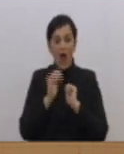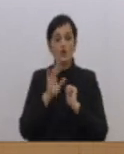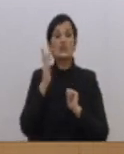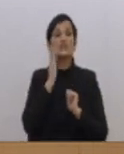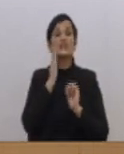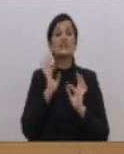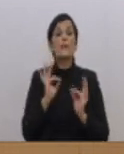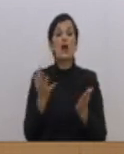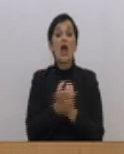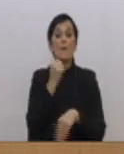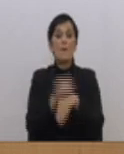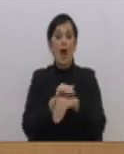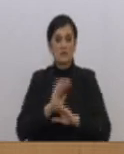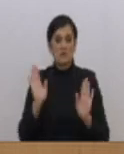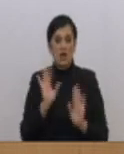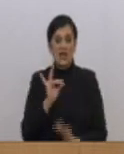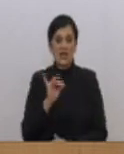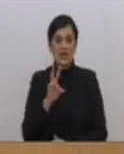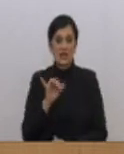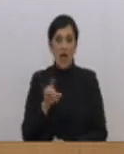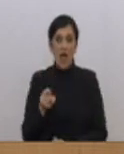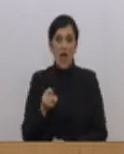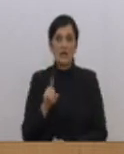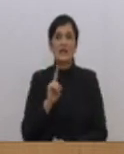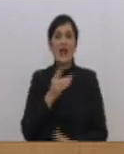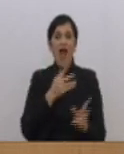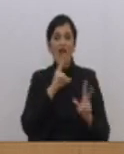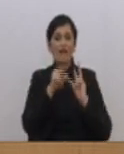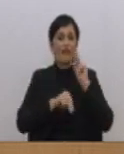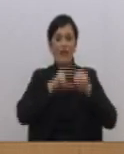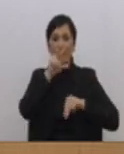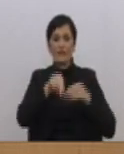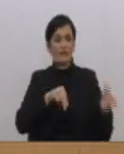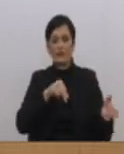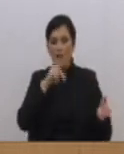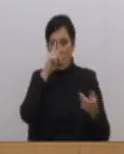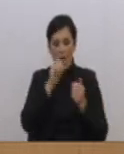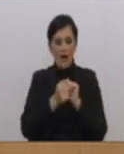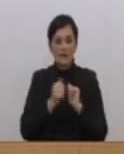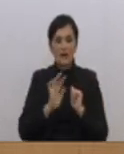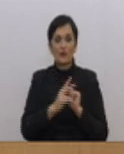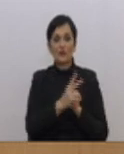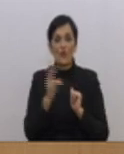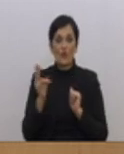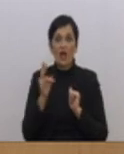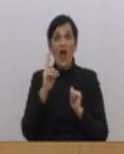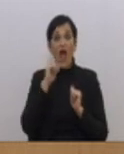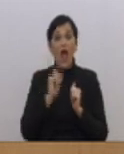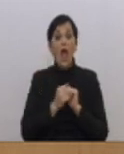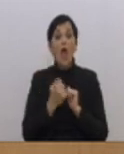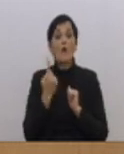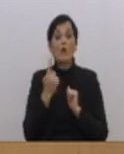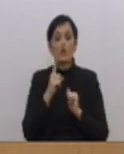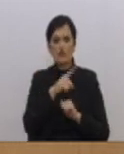სამართლიანი გამარჯვების ფაქტი ინტერისა. რა ილუღლუღეთ თქვენ? არავის არ ემახსოვრება. ემახსოვრება ერთი რამ, რომ